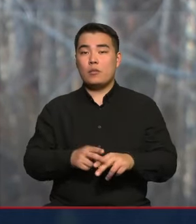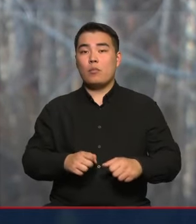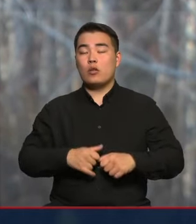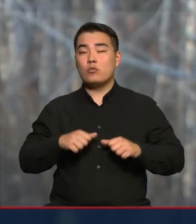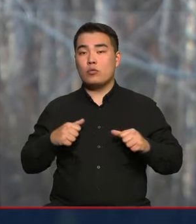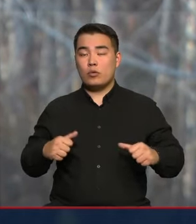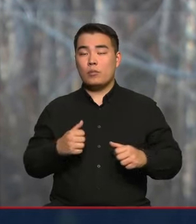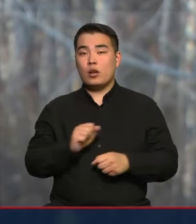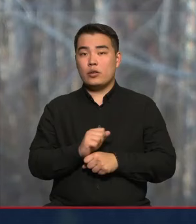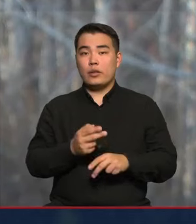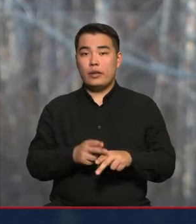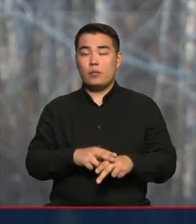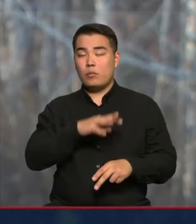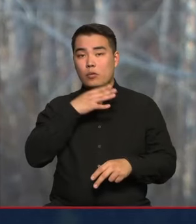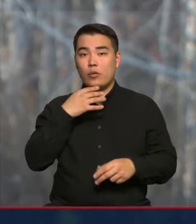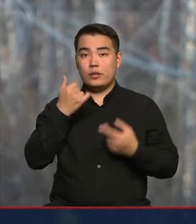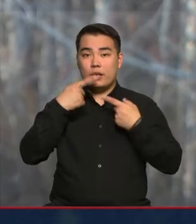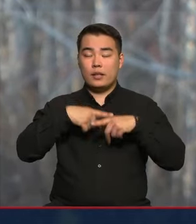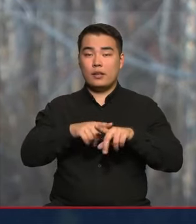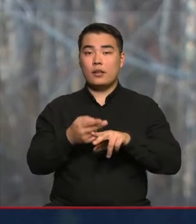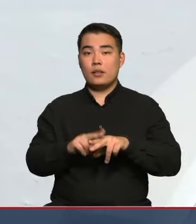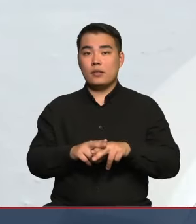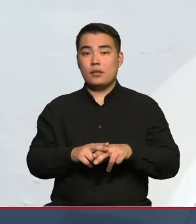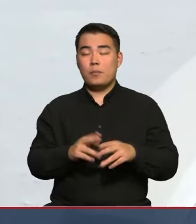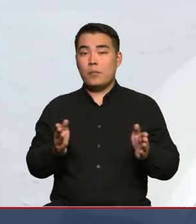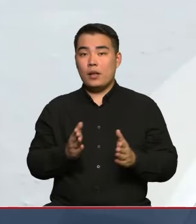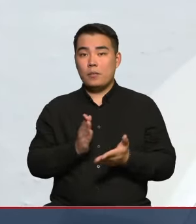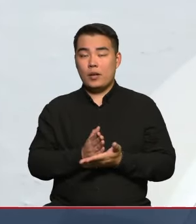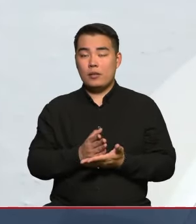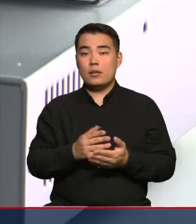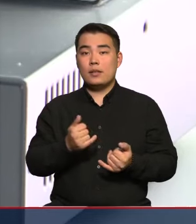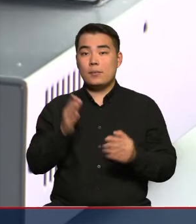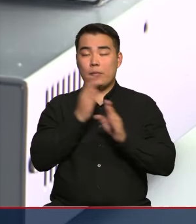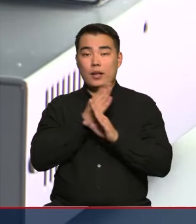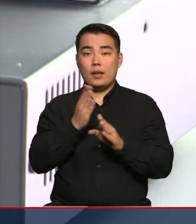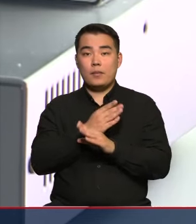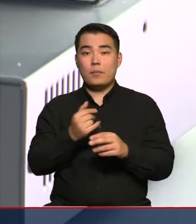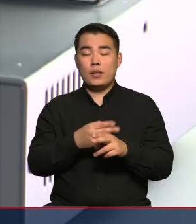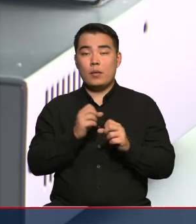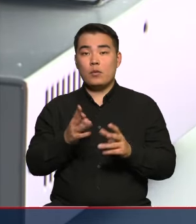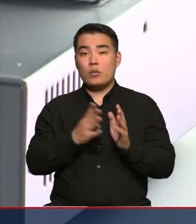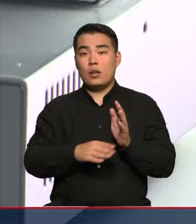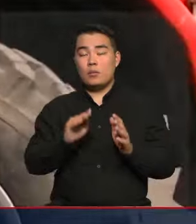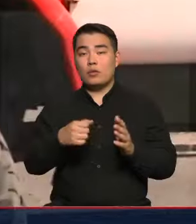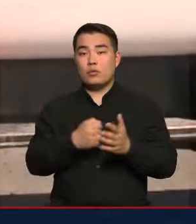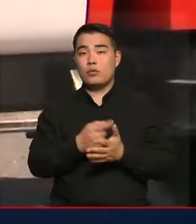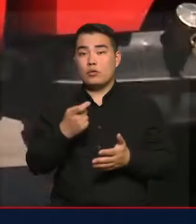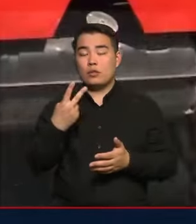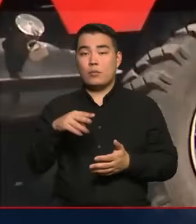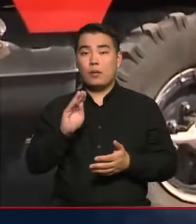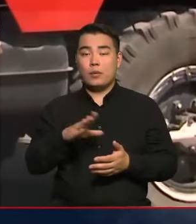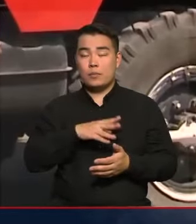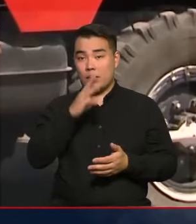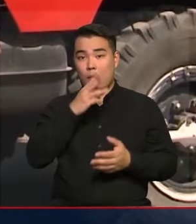әлгі көп көлемде су алатын кішілеу. Былтырға дейін табиғат сақшылары 90 мың мен 120 мың теңге арасында жалақы